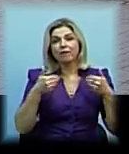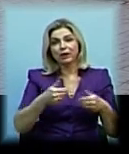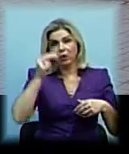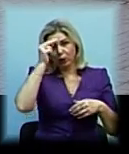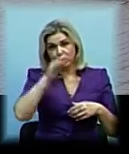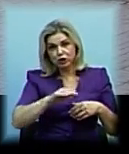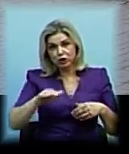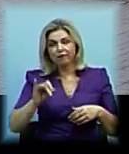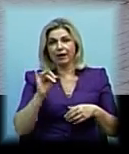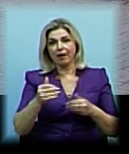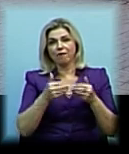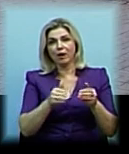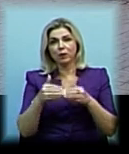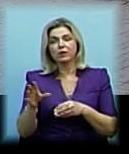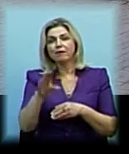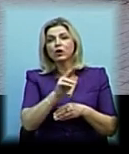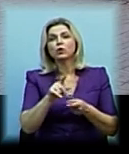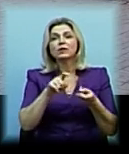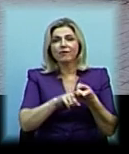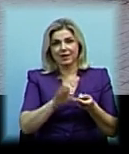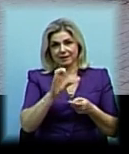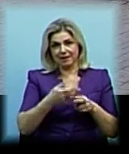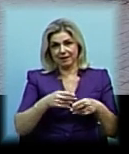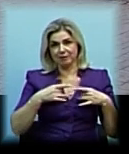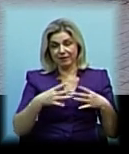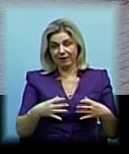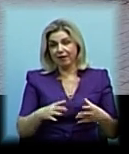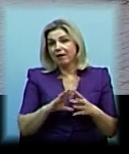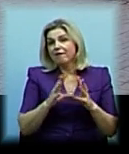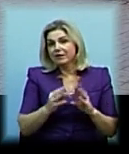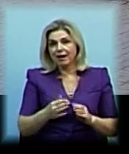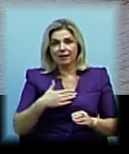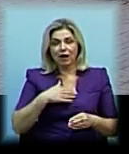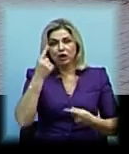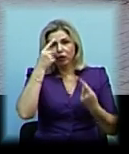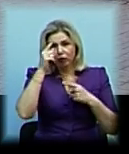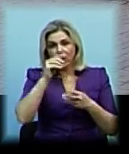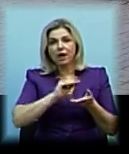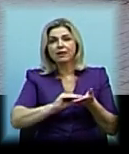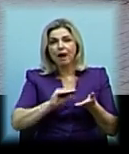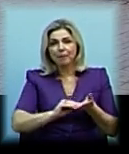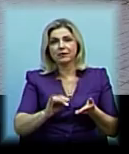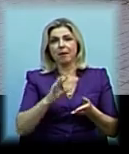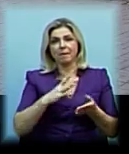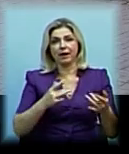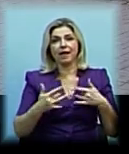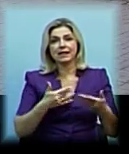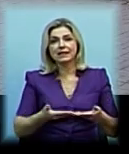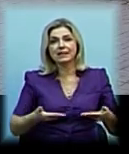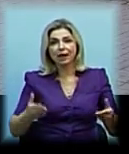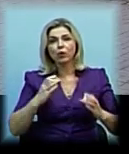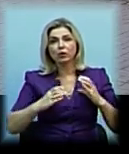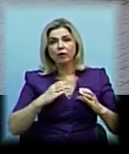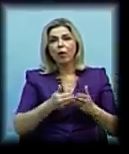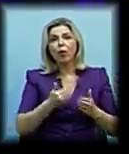і випускників, всіх, хто причетний до цього свята. Ось і, в принципі, вся наша творчість написана була і зіграна на сцені університету від